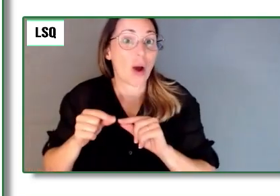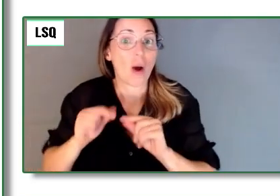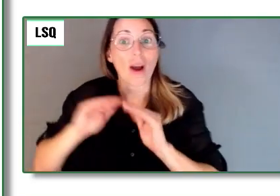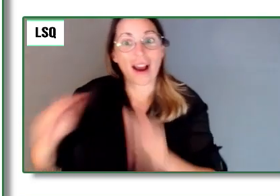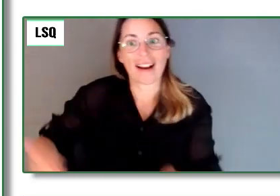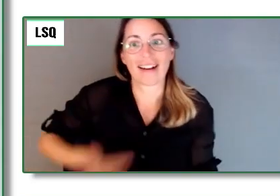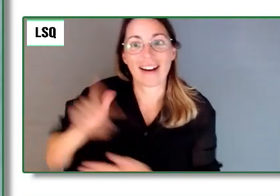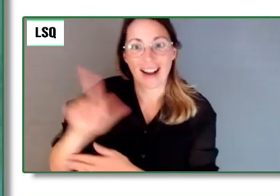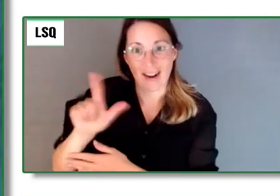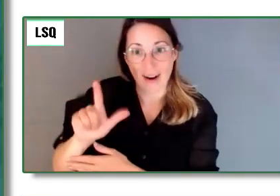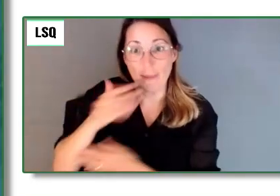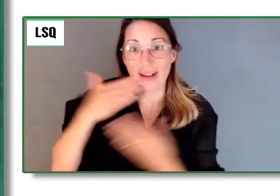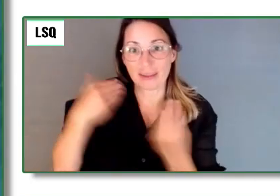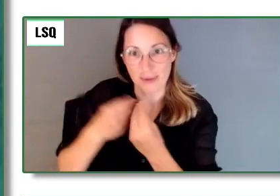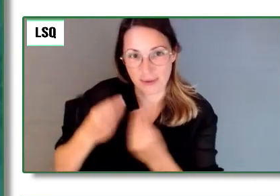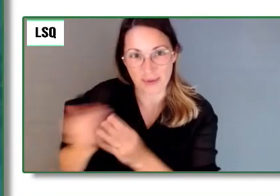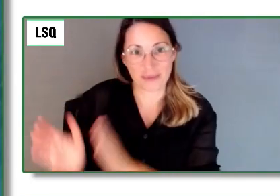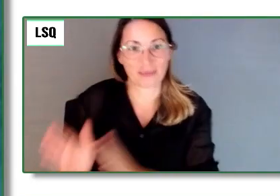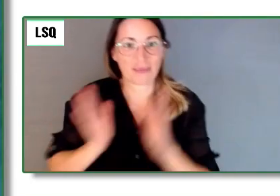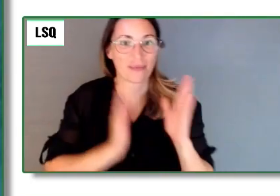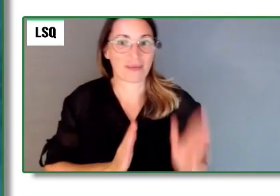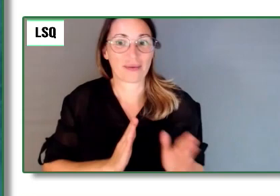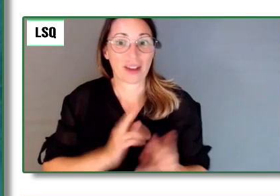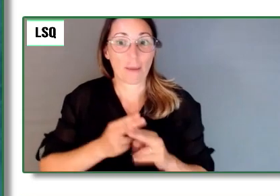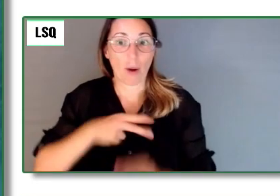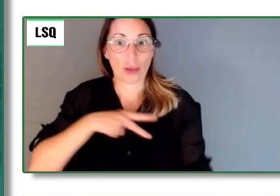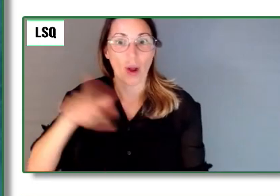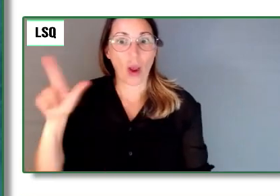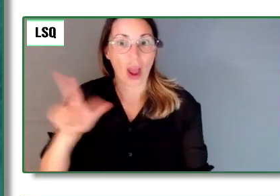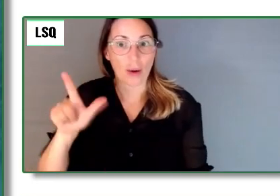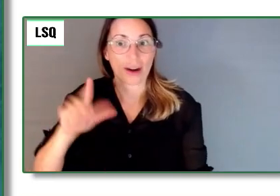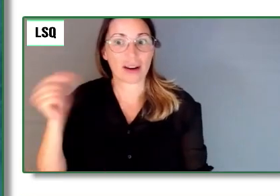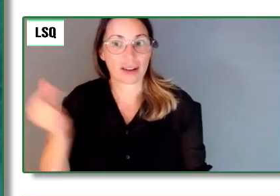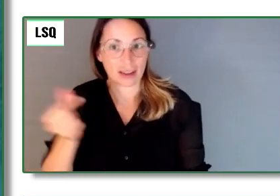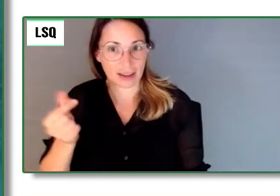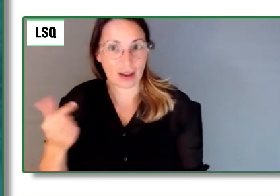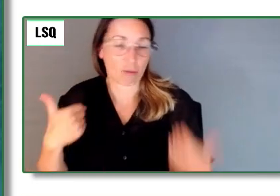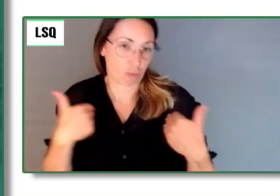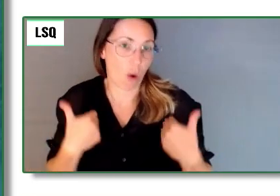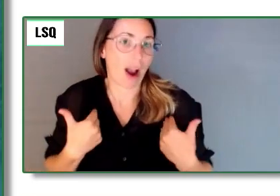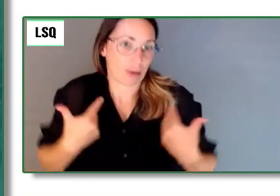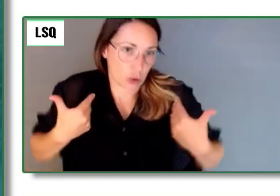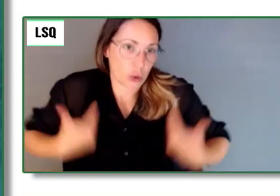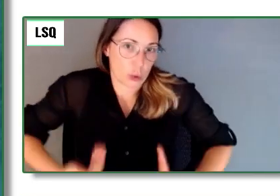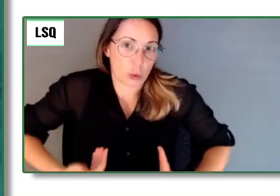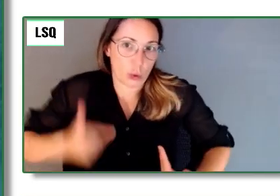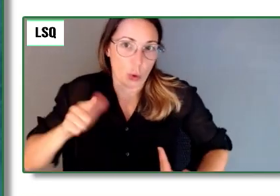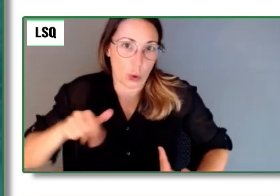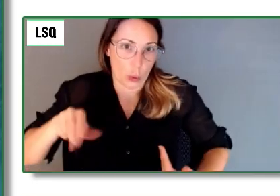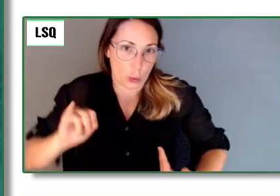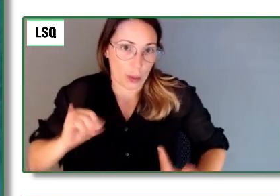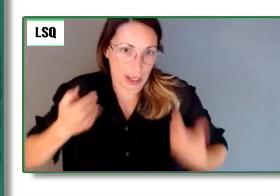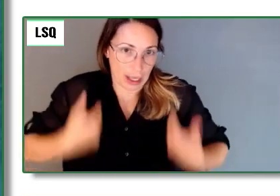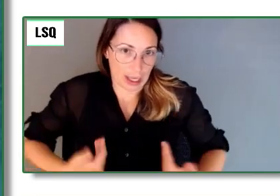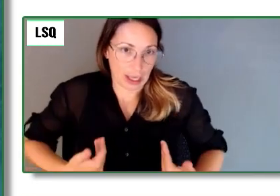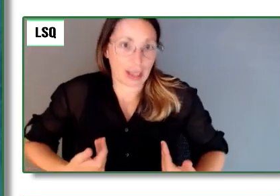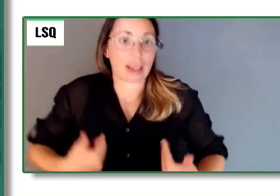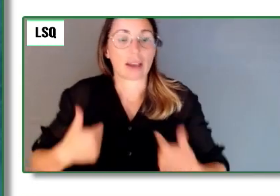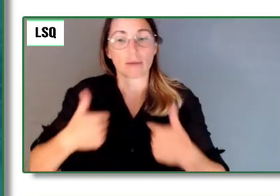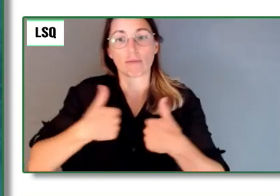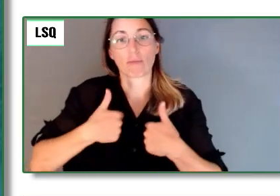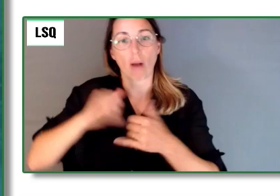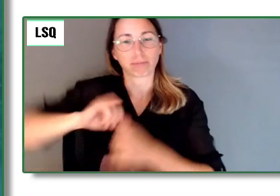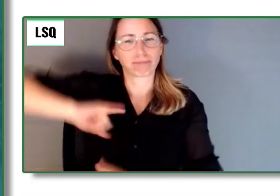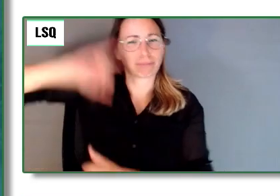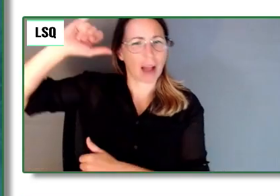Je suis un type de 6 pieds 3, 180 livres. J'ai des cheveux argentés et une barbe.